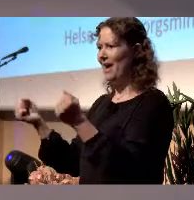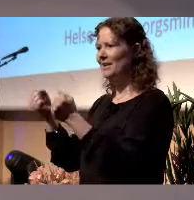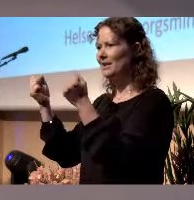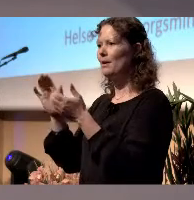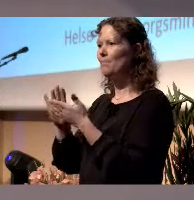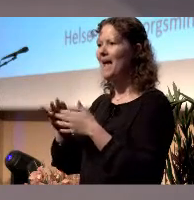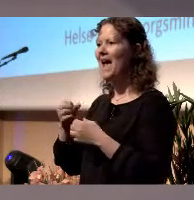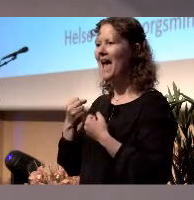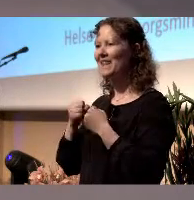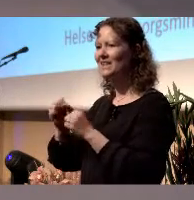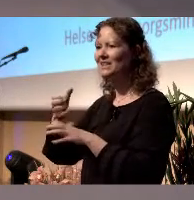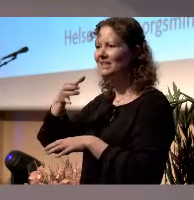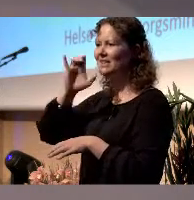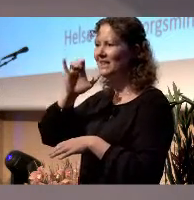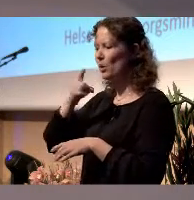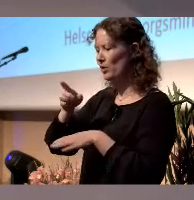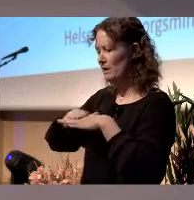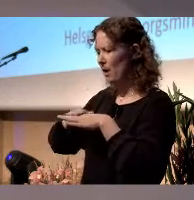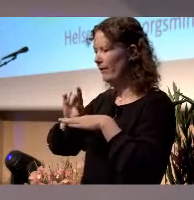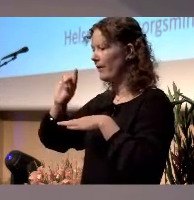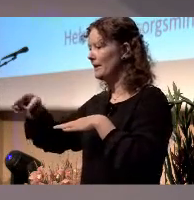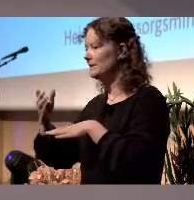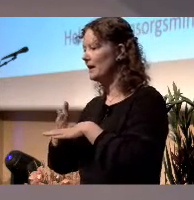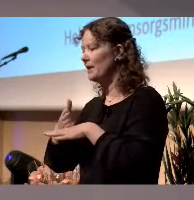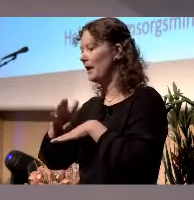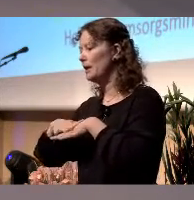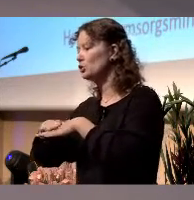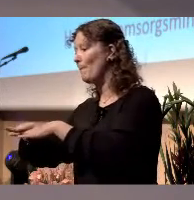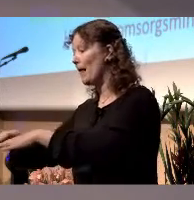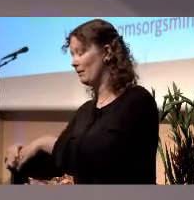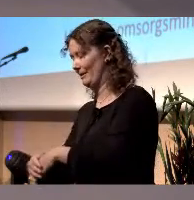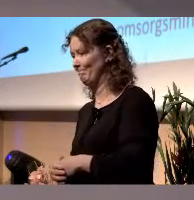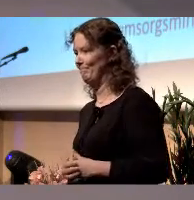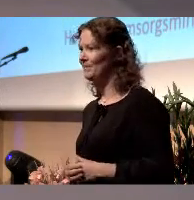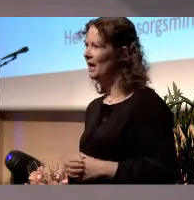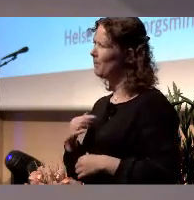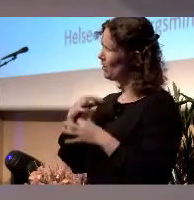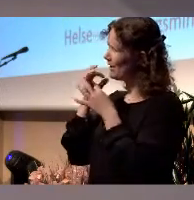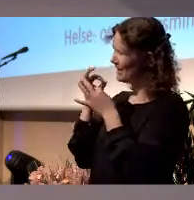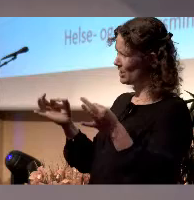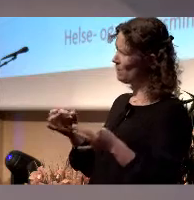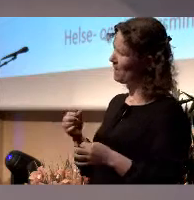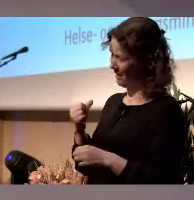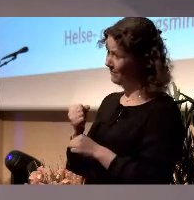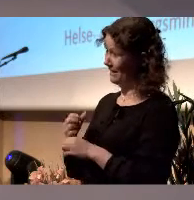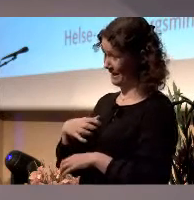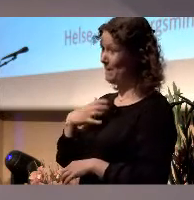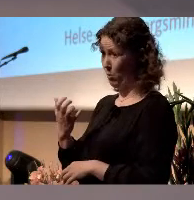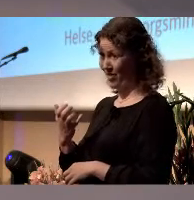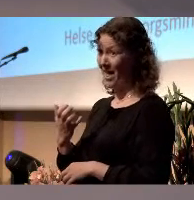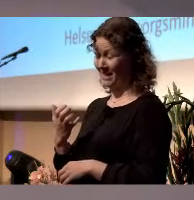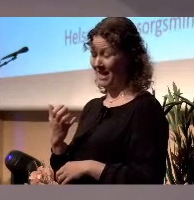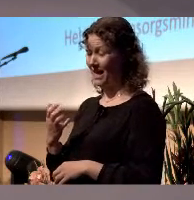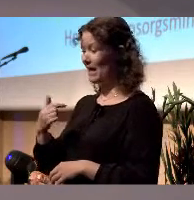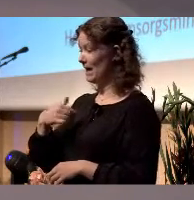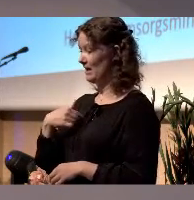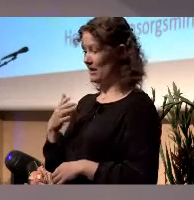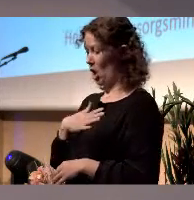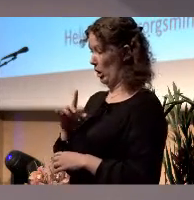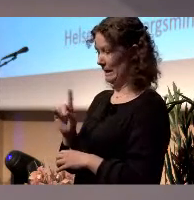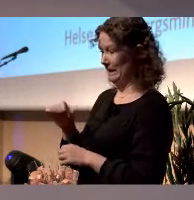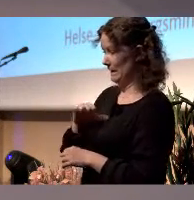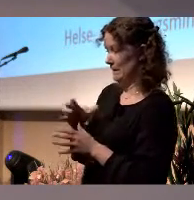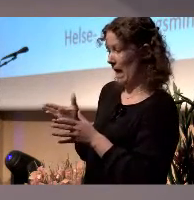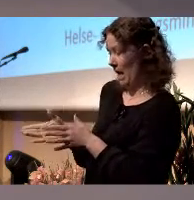energidrikk og planlegging av neste treningsopplegg. Jeg må innrømme at det er imponerende. Jeg har ikke tid til det,